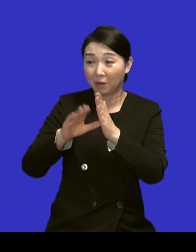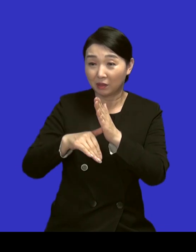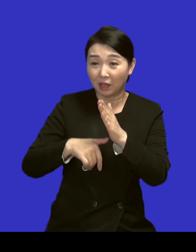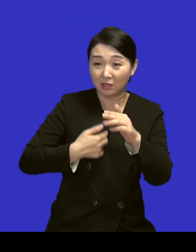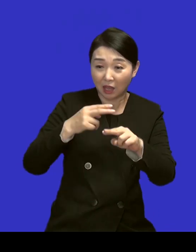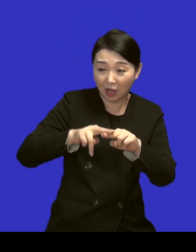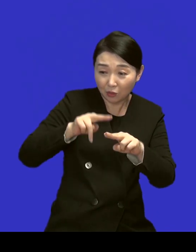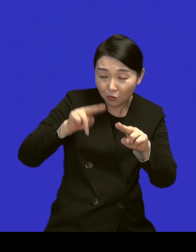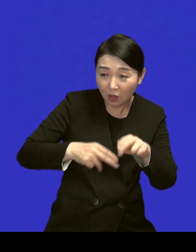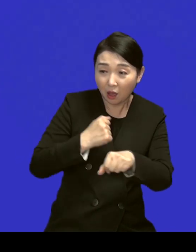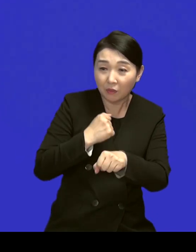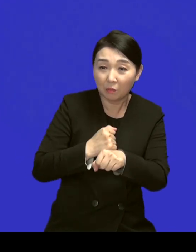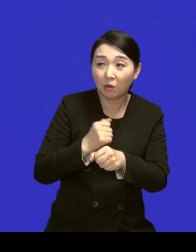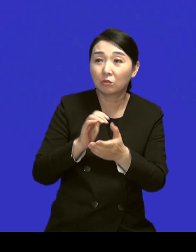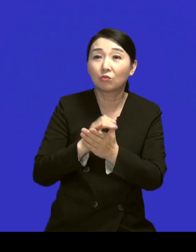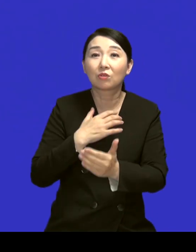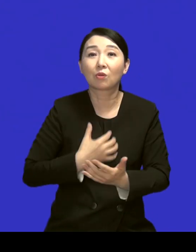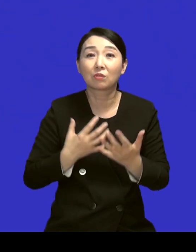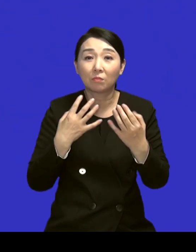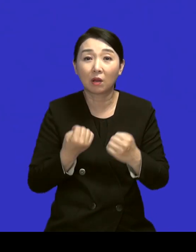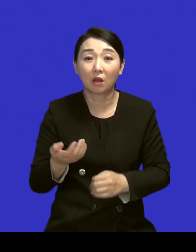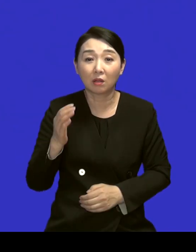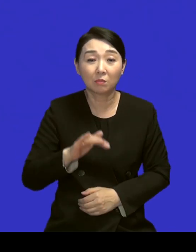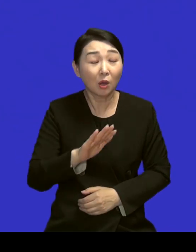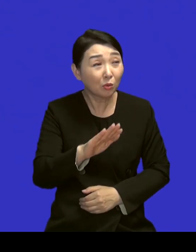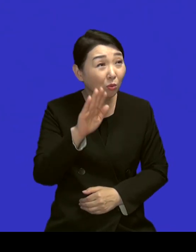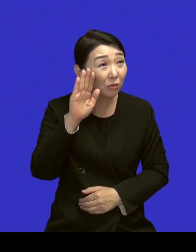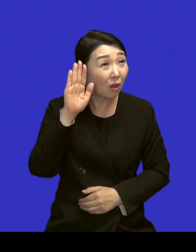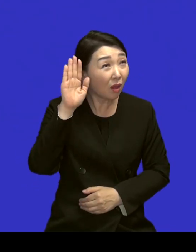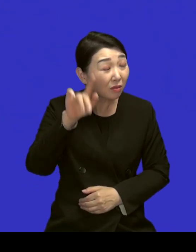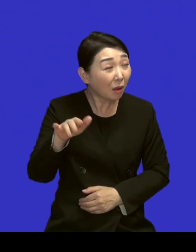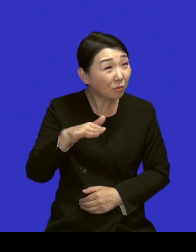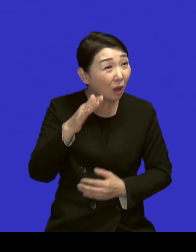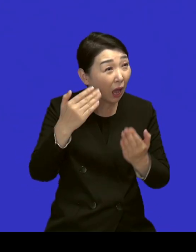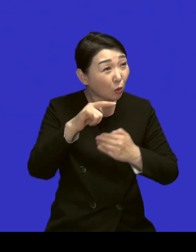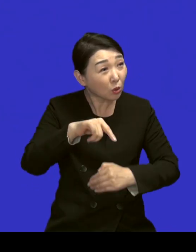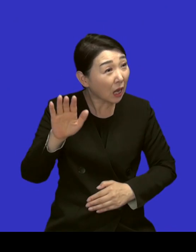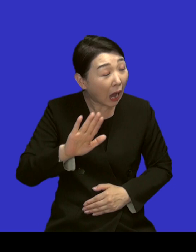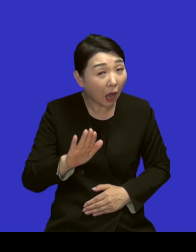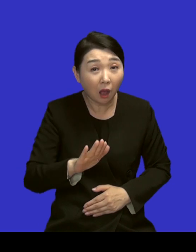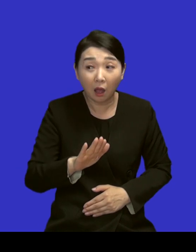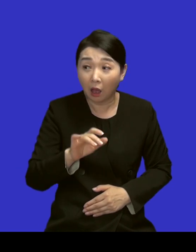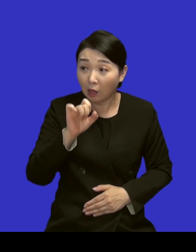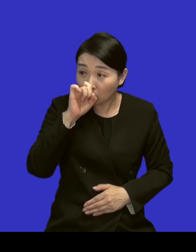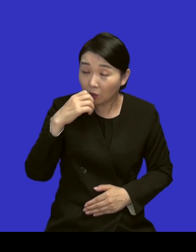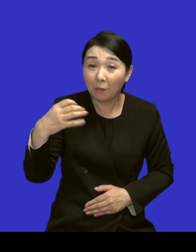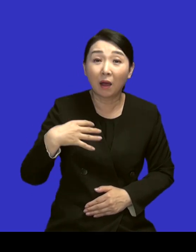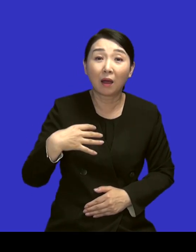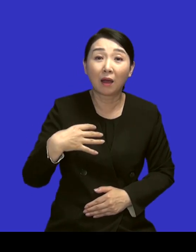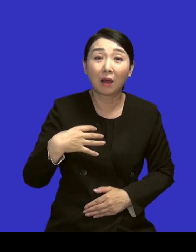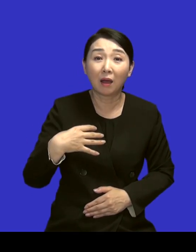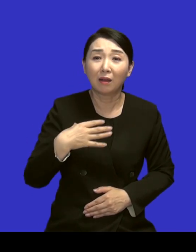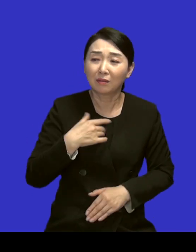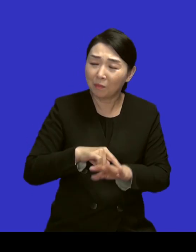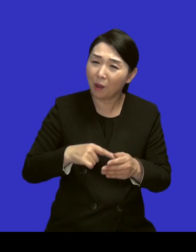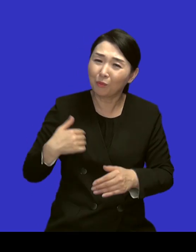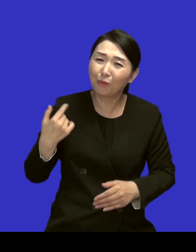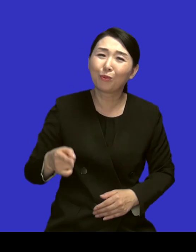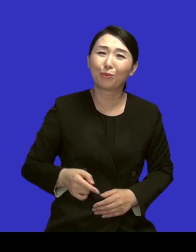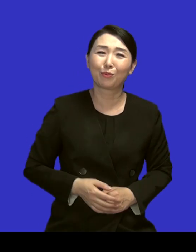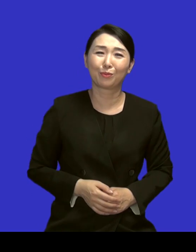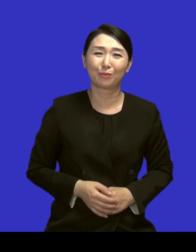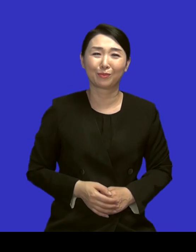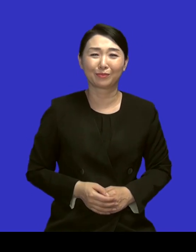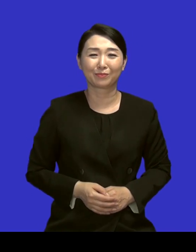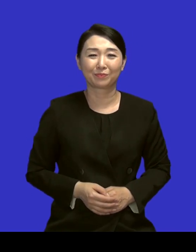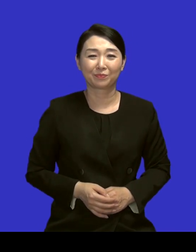걱정해 주는데 실제로는 야, 넌 내일부터 학교 안 나오는 거야? 하면서 엄청 좋아하는 거예요. 좋아하지. 내 마음도 모르고. 근데 어떻게